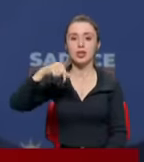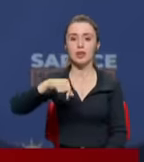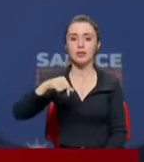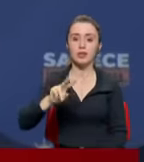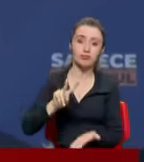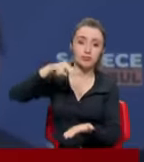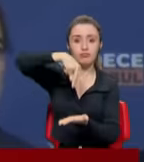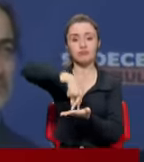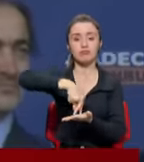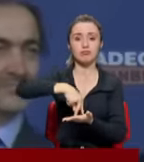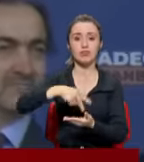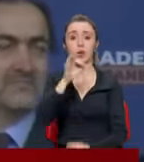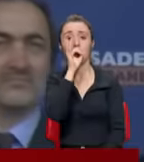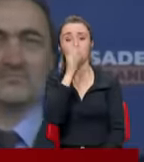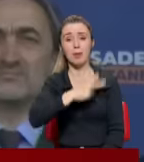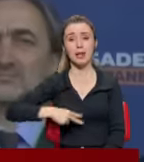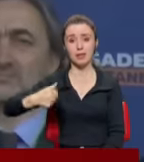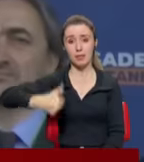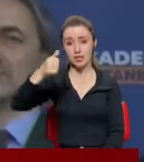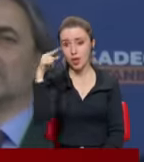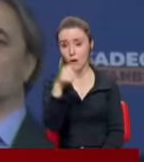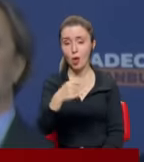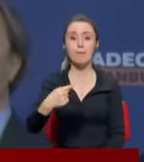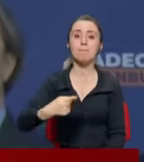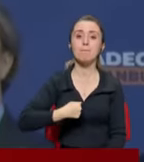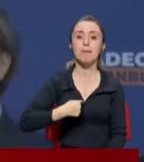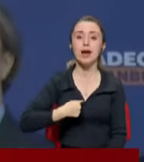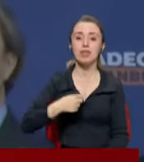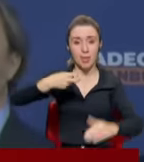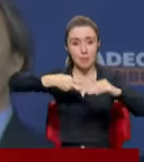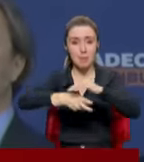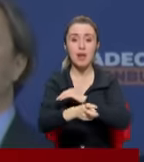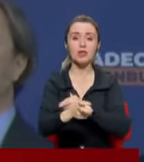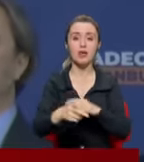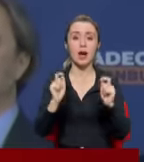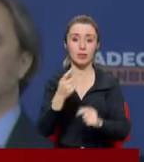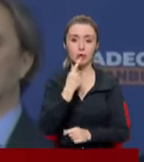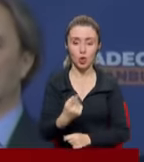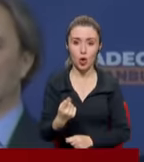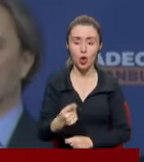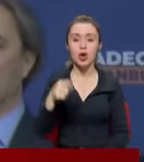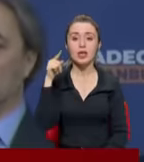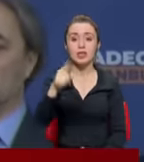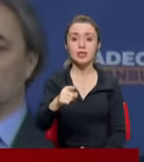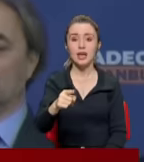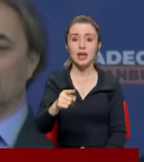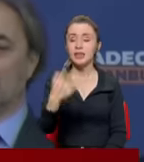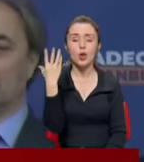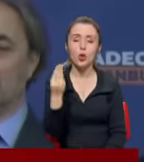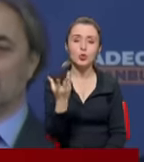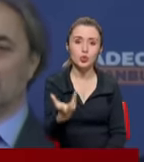çıkmış iş bilmez Belediye Başkanı Ben Metro Fatih'im diyor ya Sen Olsan